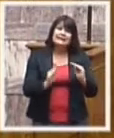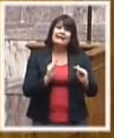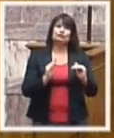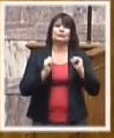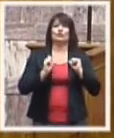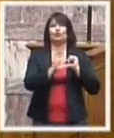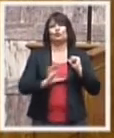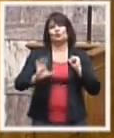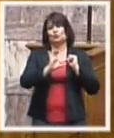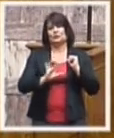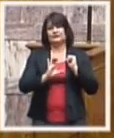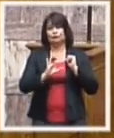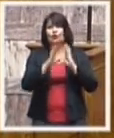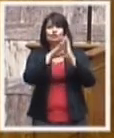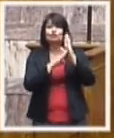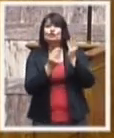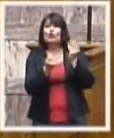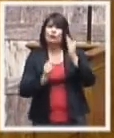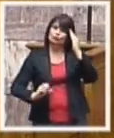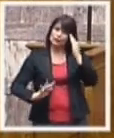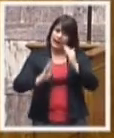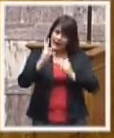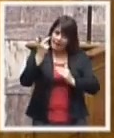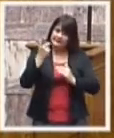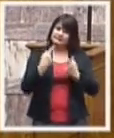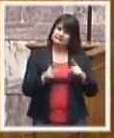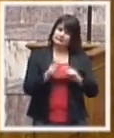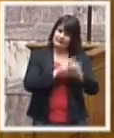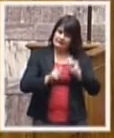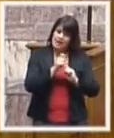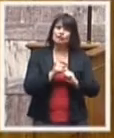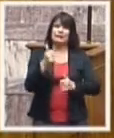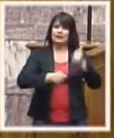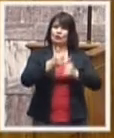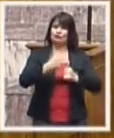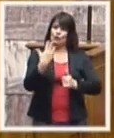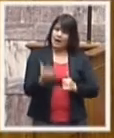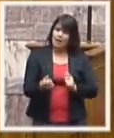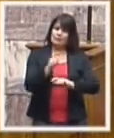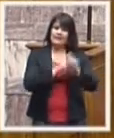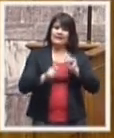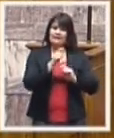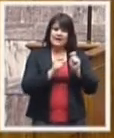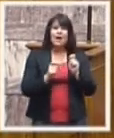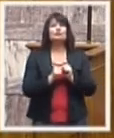Να διαμορφώσει ένα νέο αναπτυξιακό μοντέλο για τον ελληνικό τουρισμό, το οποίο θα βελτιώσει την ανταγωνιστικότητα και θα δημιουργήσει